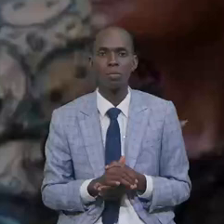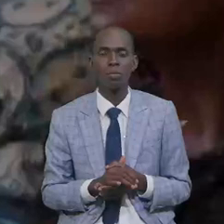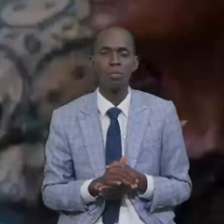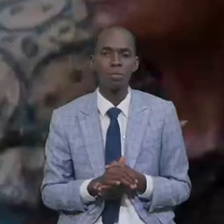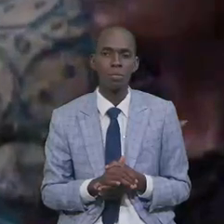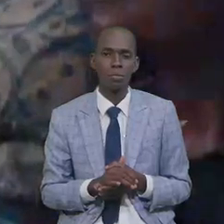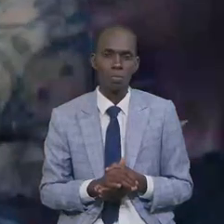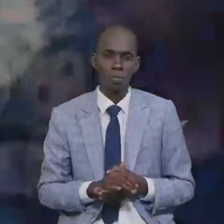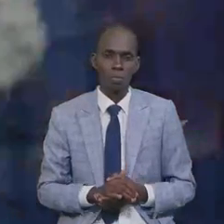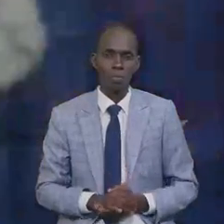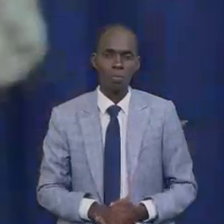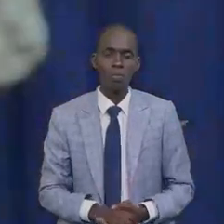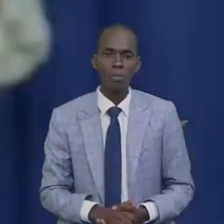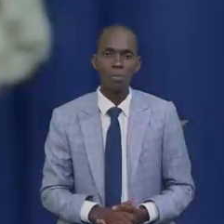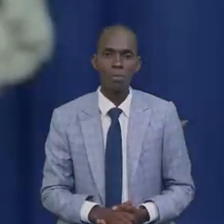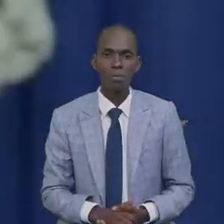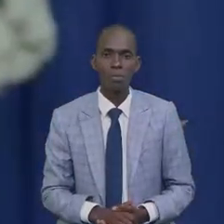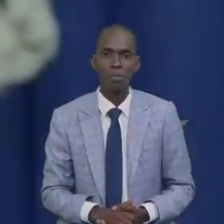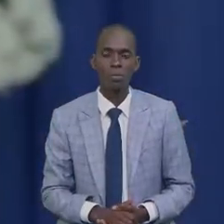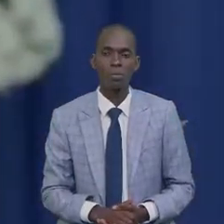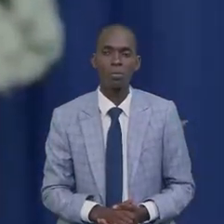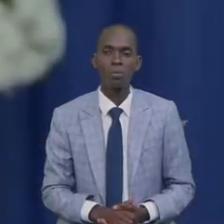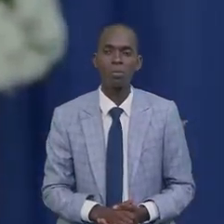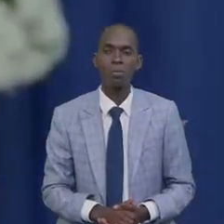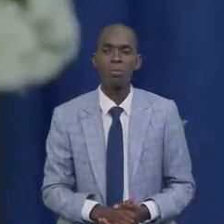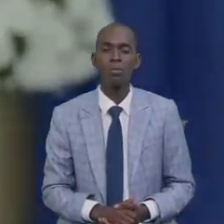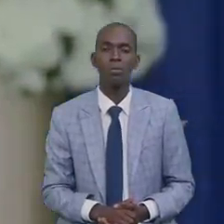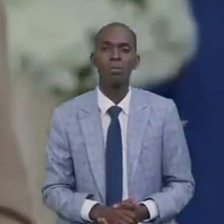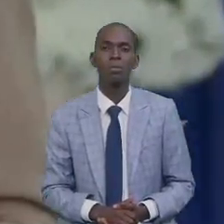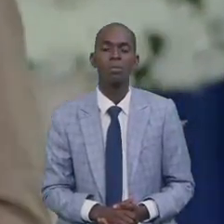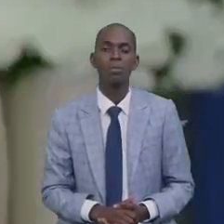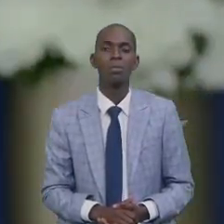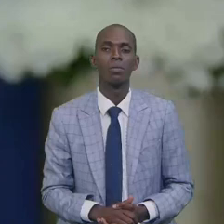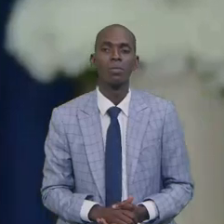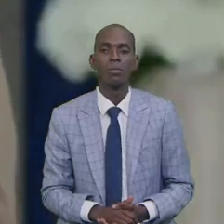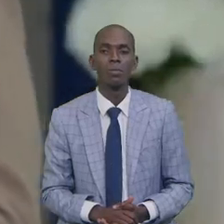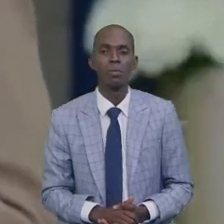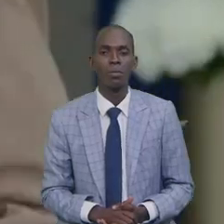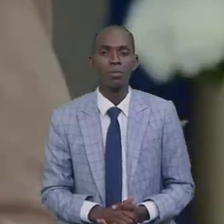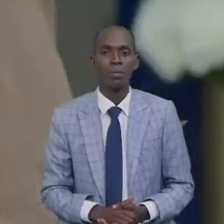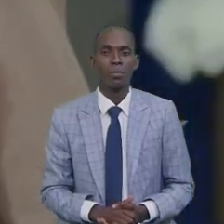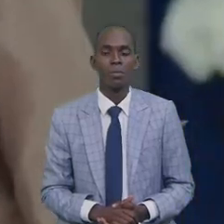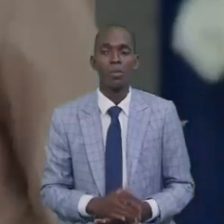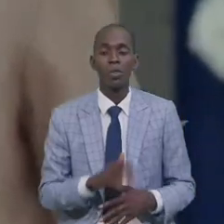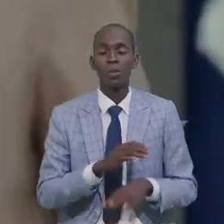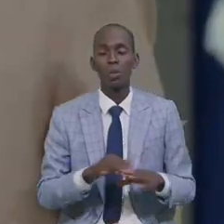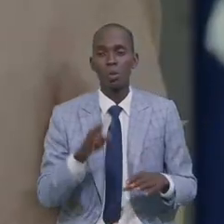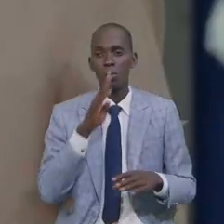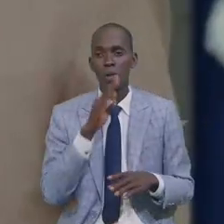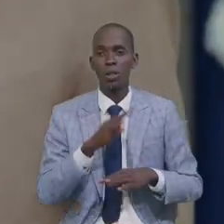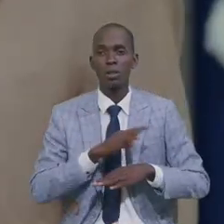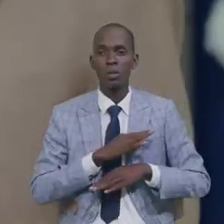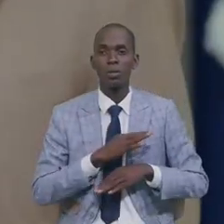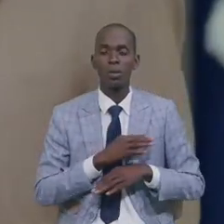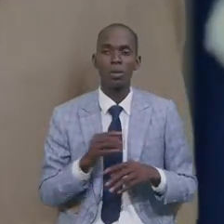À moins que les promesses de Dieu soient accomplies dans ta vie. À moins que les promesses soient accomplies. Ne sois pas satisfait.